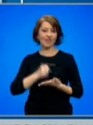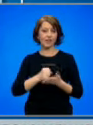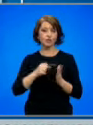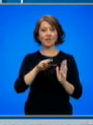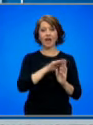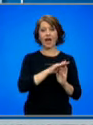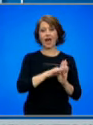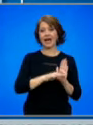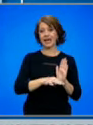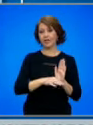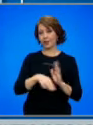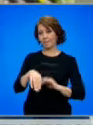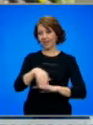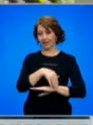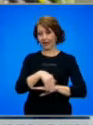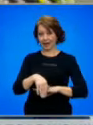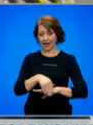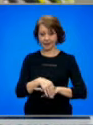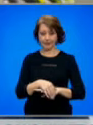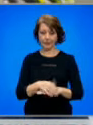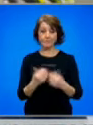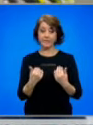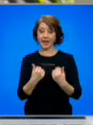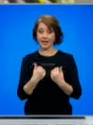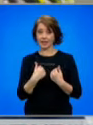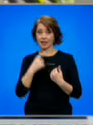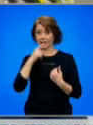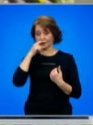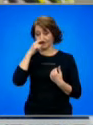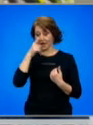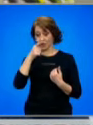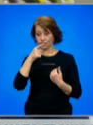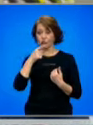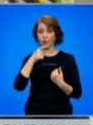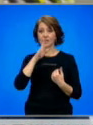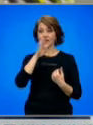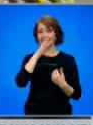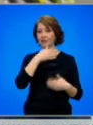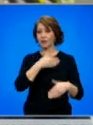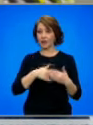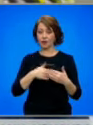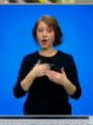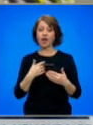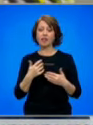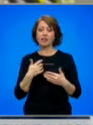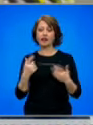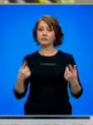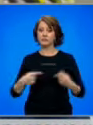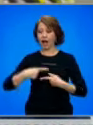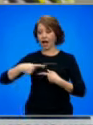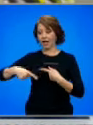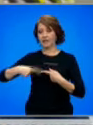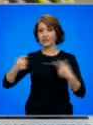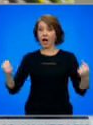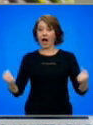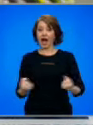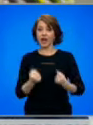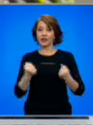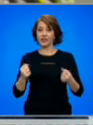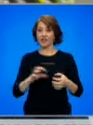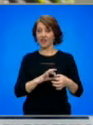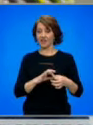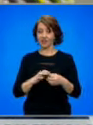препотвърдиха единството на българската позиция. За нас е важно с Република Северна Македония да развиваме много активни връзки, както в областта на икономиката, така и в